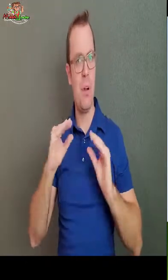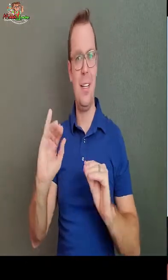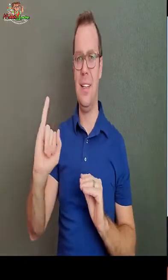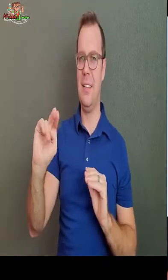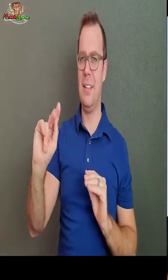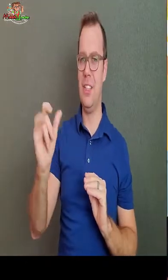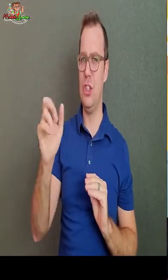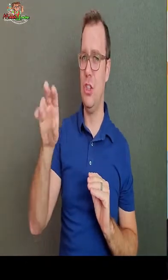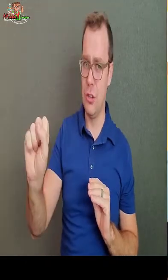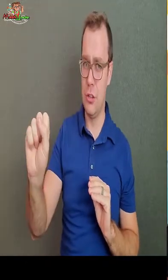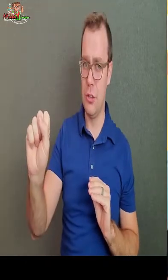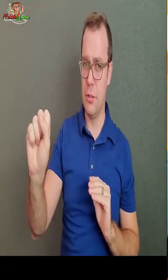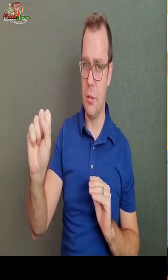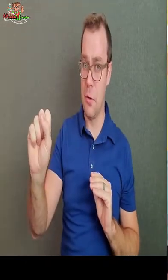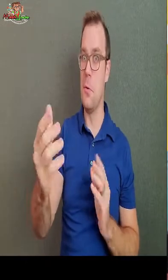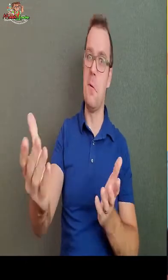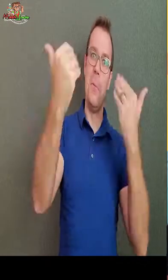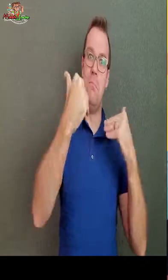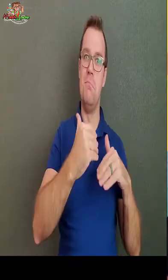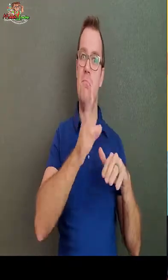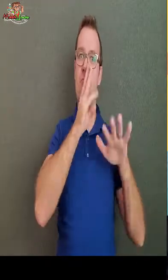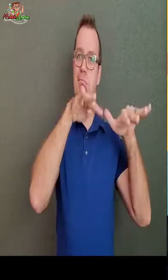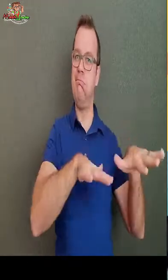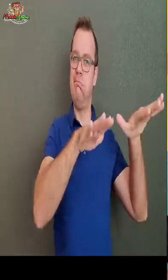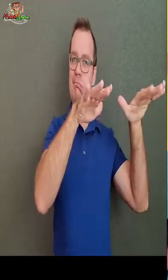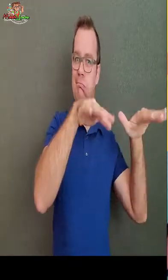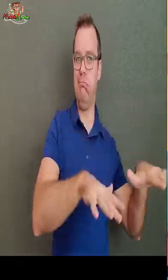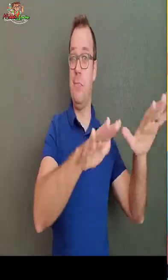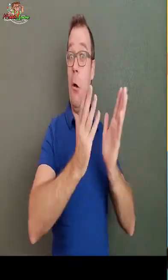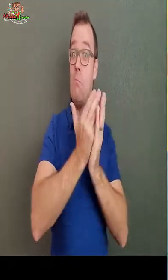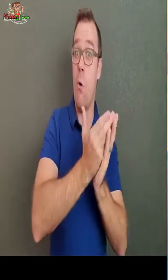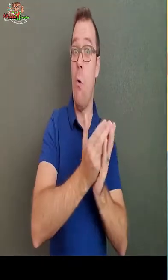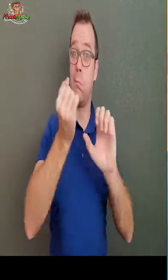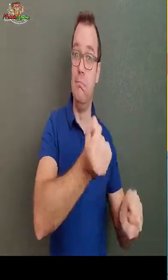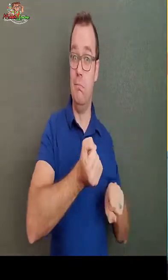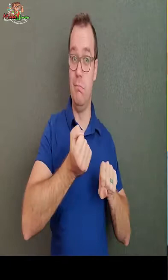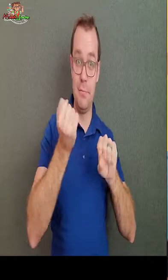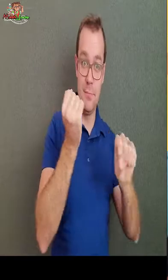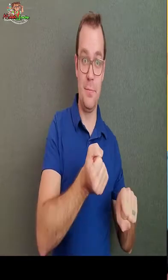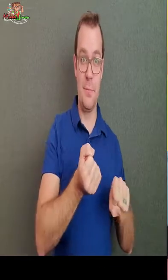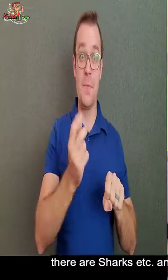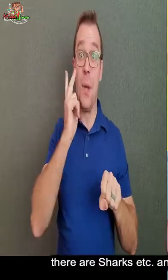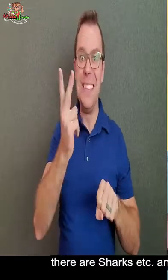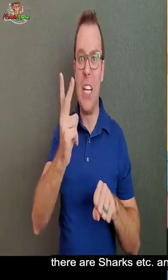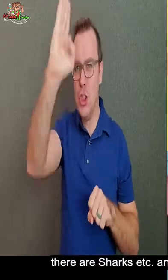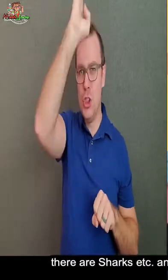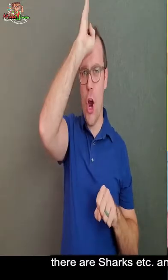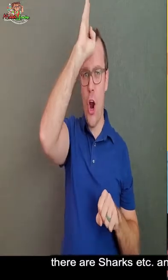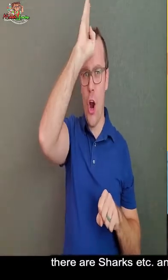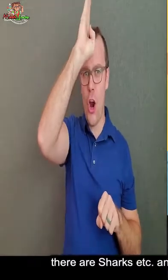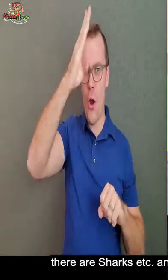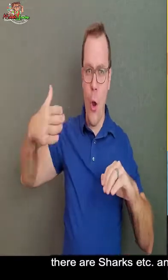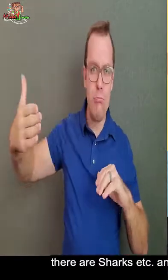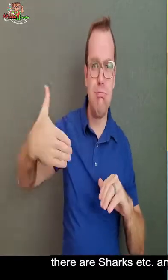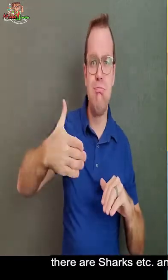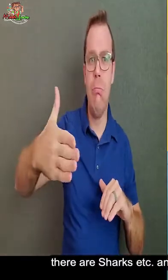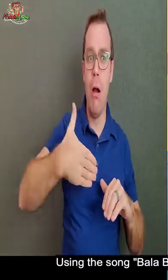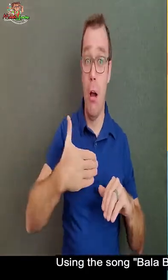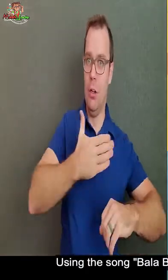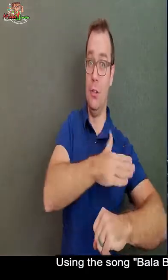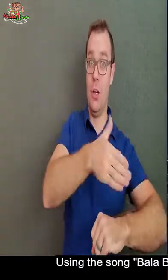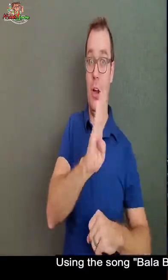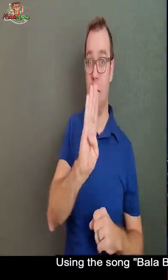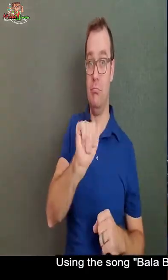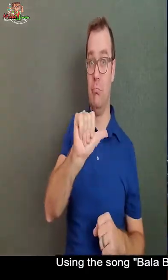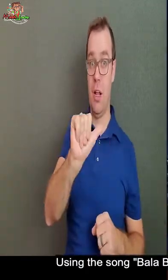बताया इंटीजर्स. हम आपको बीच समुंदर में ले गए. हम आपको एक बोर्ड में नीचे शार्क्स और सब कुछ और नंबर लाइन बताई. हमने